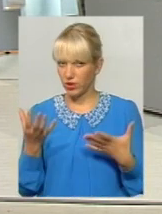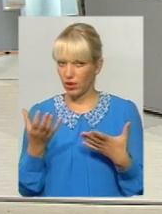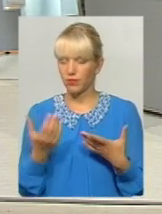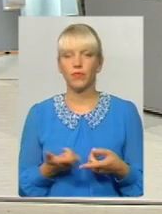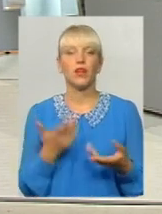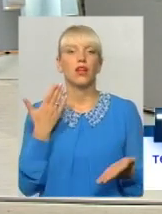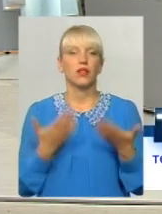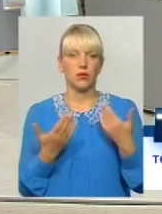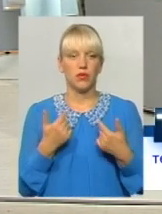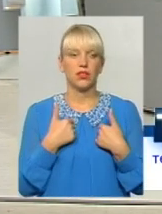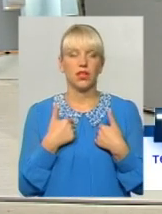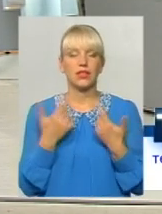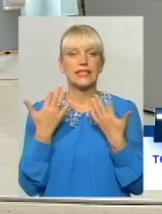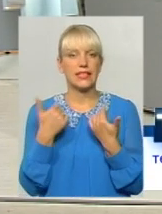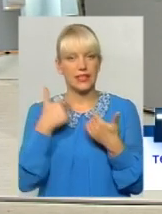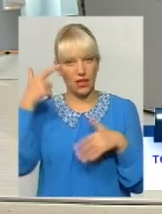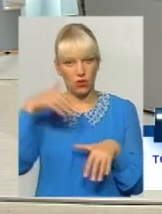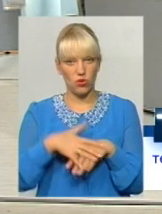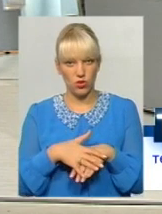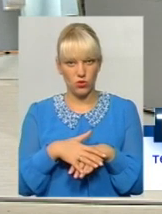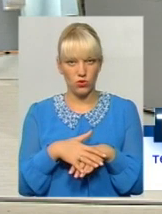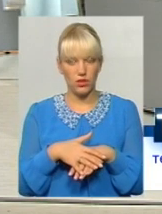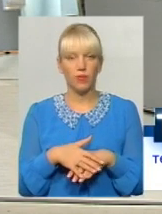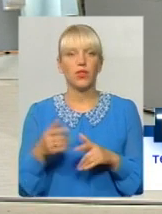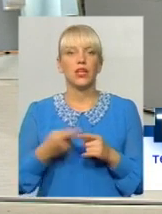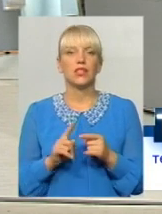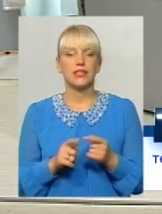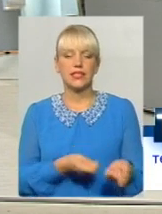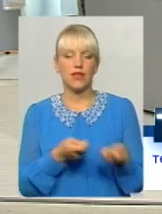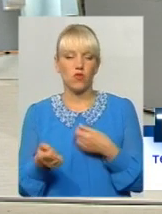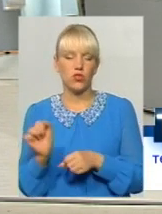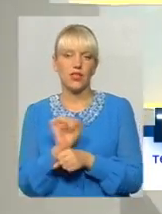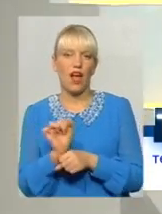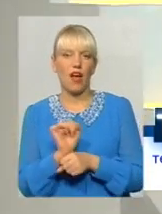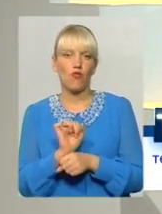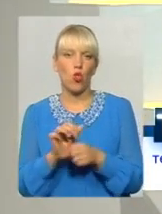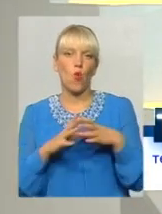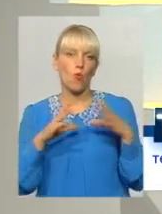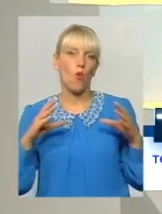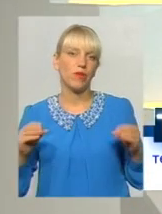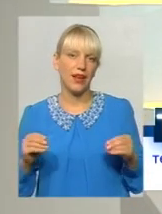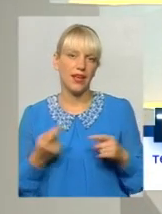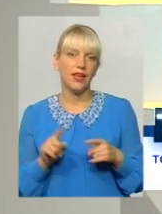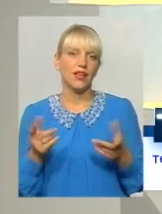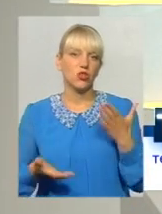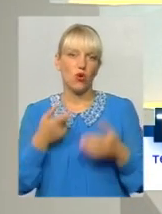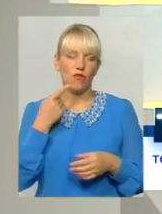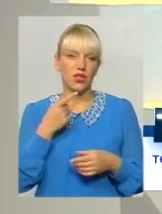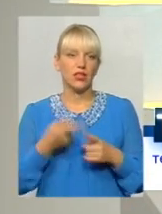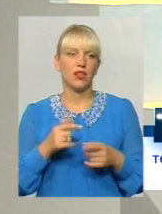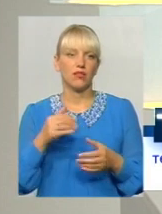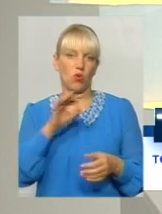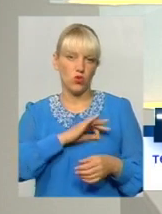Ну, в принципі, я все одно. Наскільки я орієнтуюся, завозять автомобілі, як правило. Ну, по-перше, ці автомобілі, щоб ними користуватися в Україні